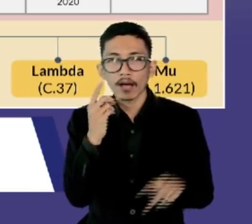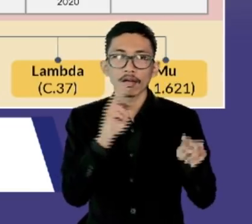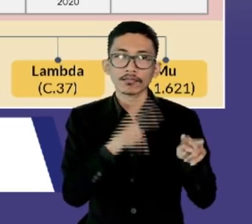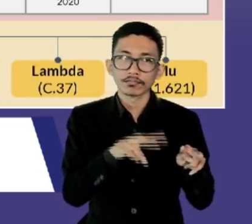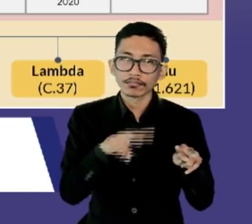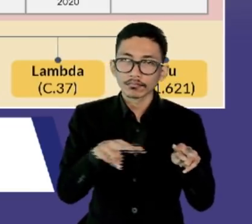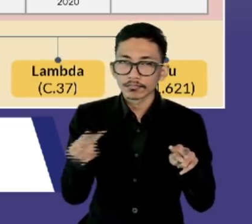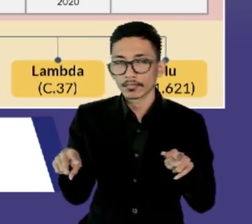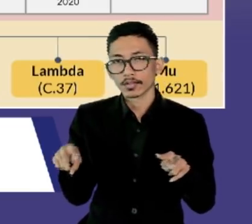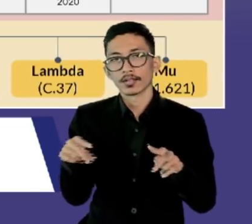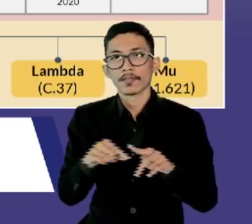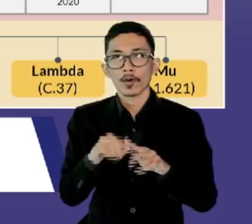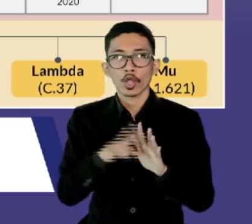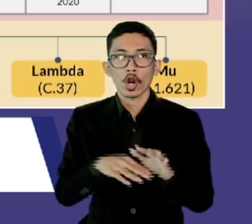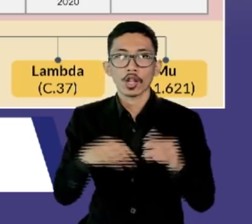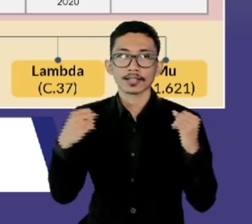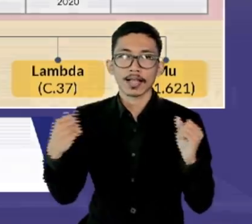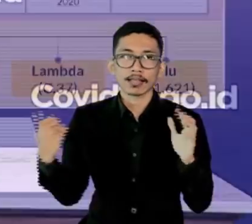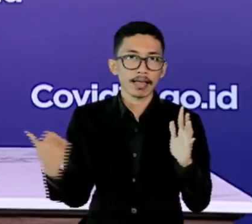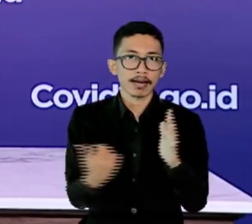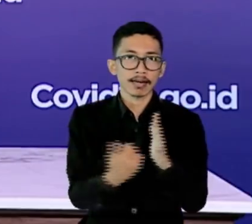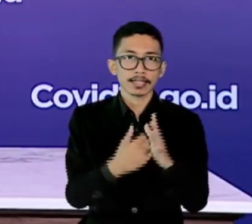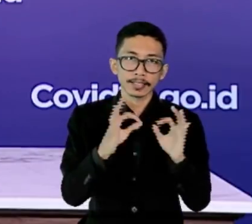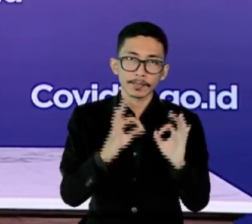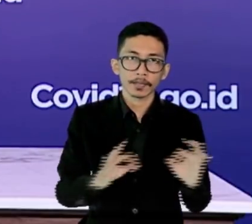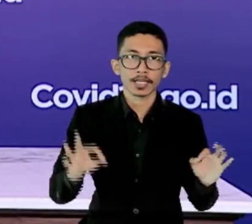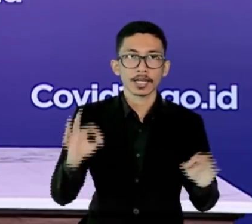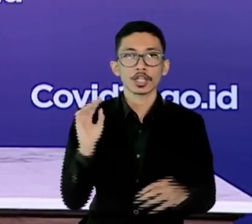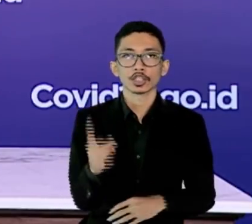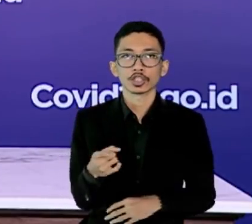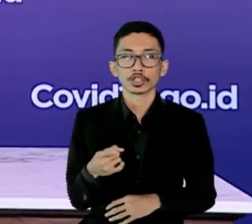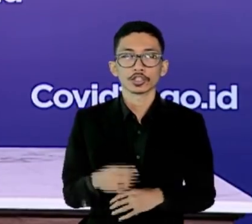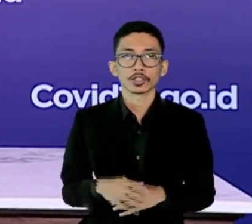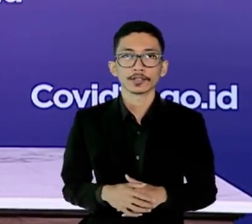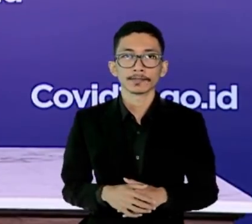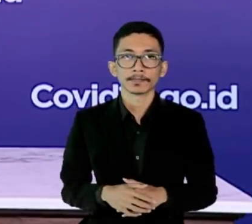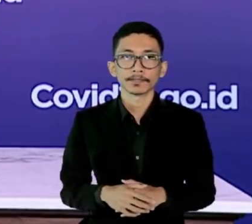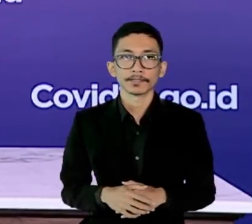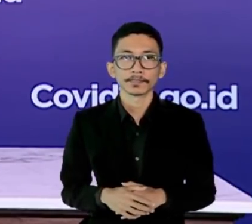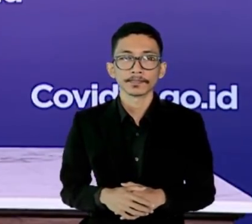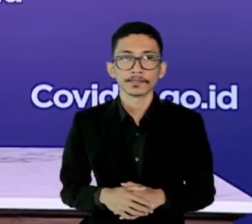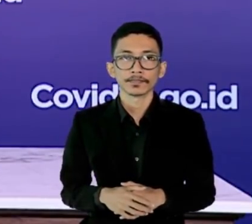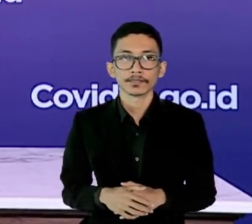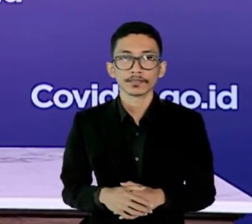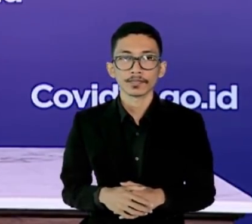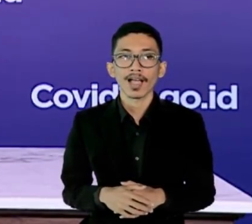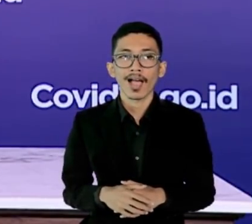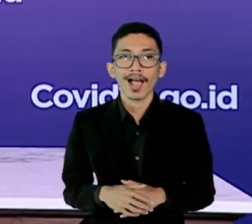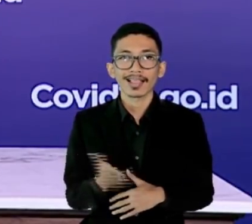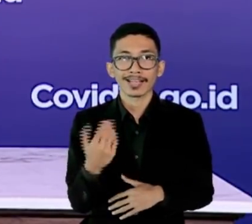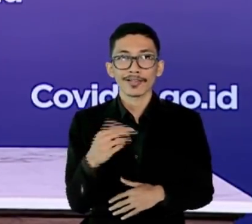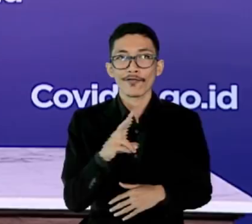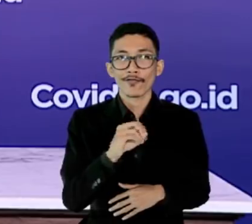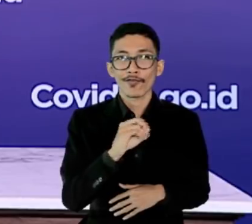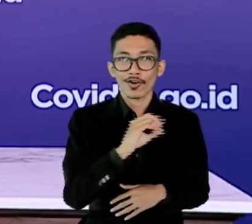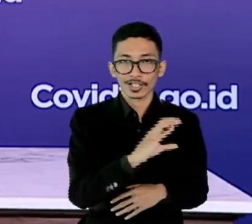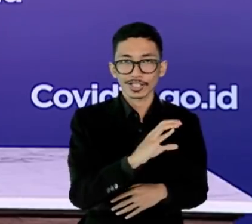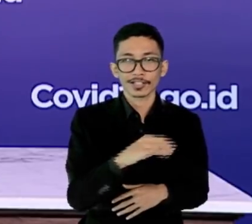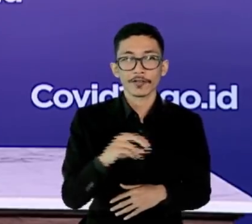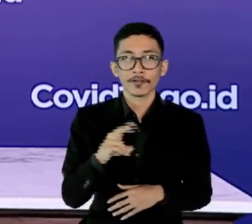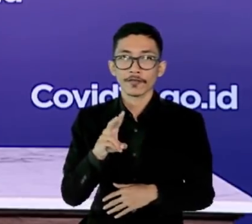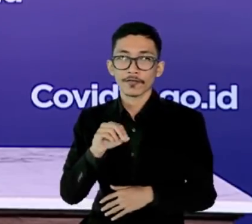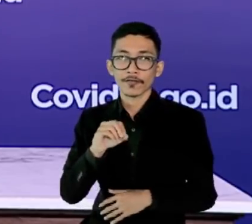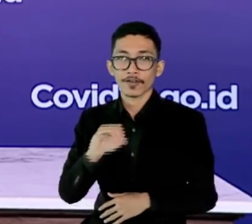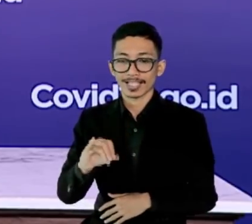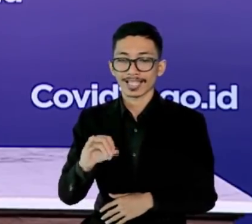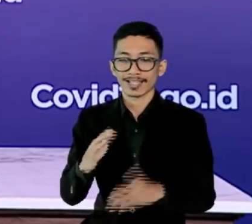meningkatkan kedisiplinan menjalankan protokol kesehatan. Selain 2 kategori utama yaitu VOC dan